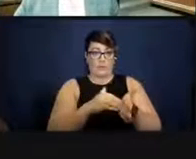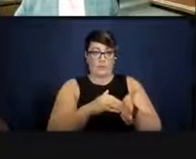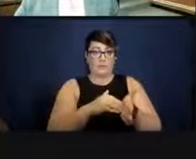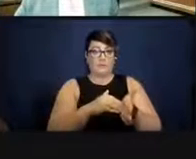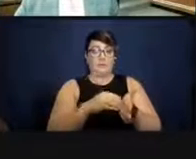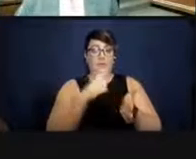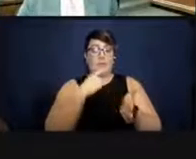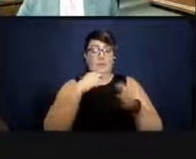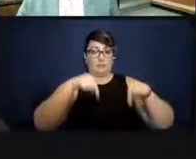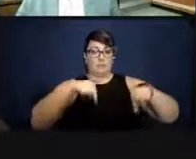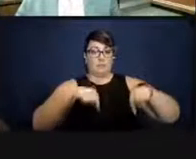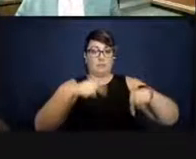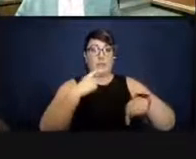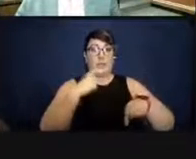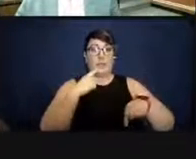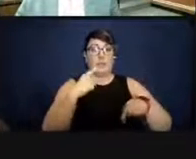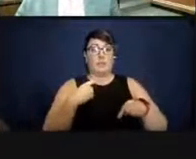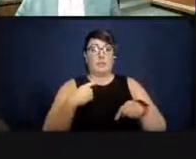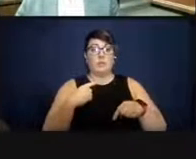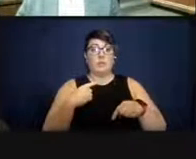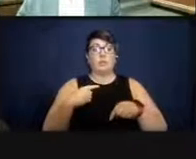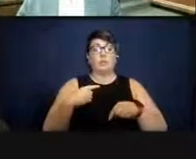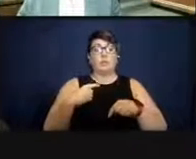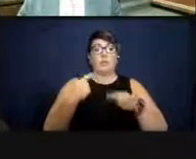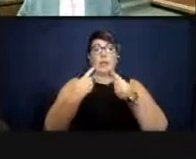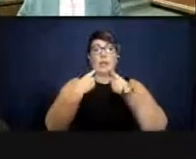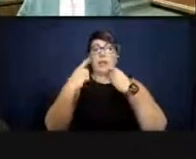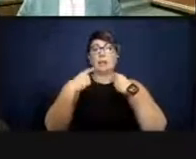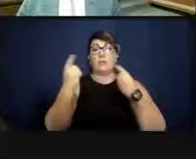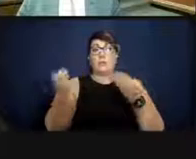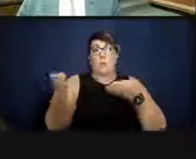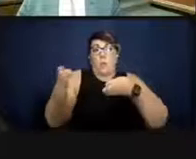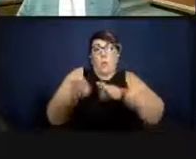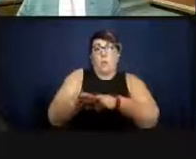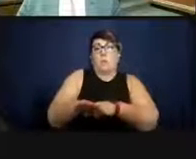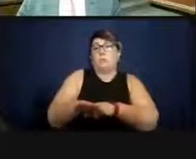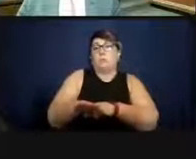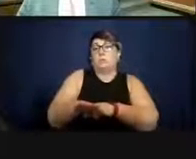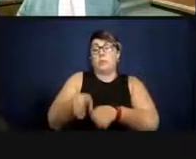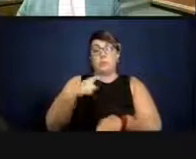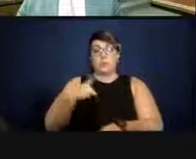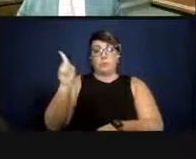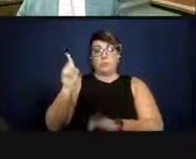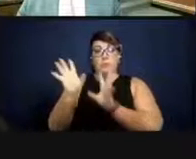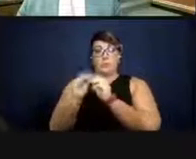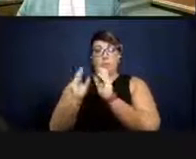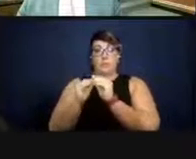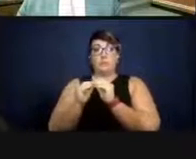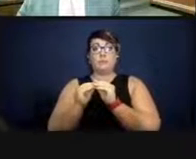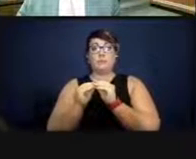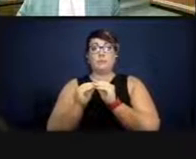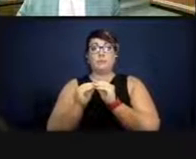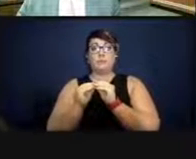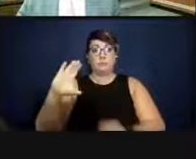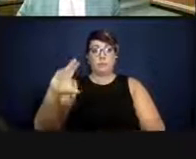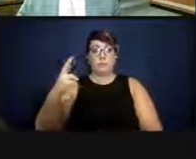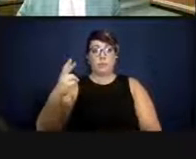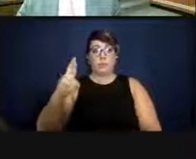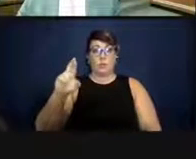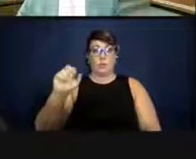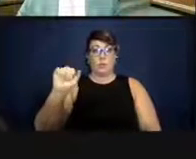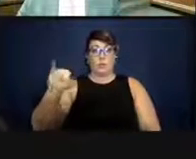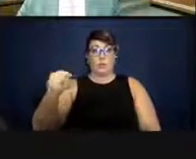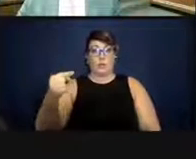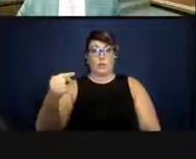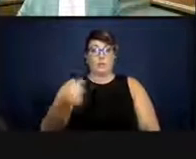مجددا اريد ان اقول انه هل هناك من طلب لتأجيل